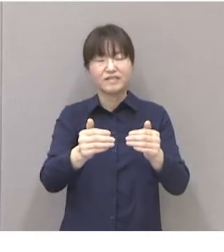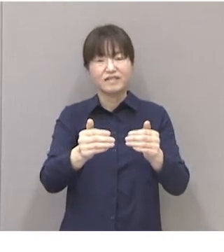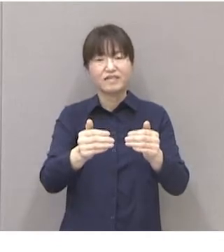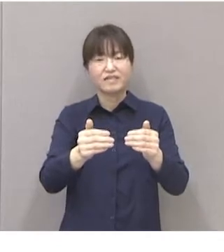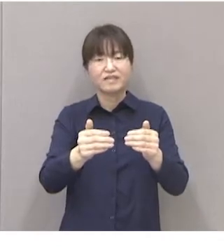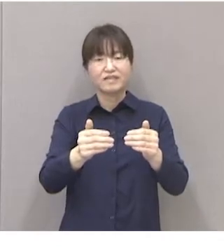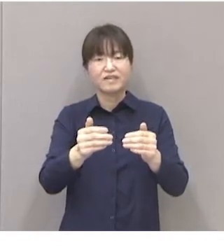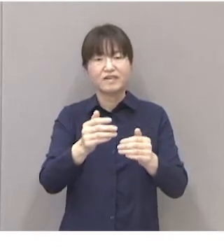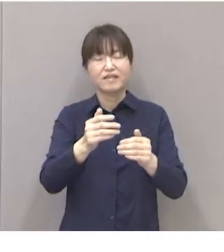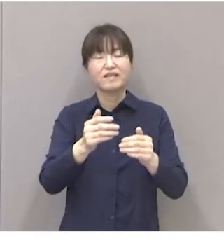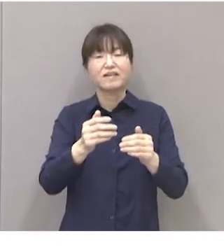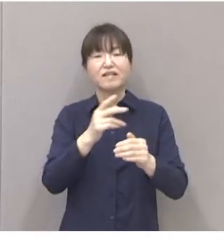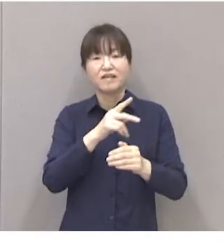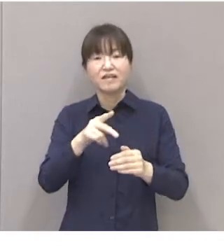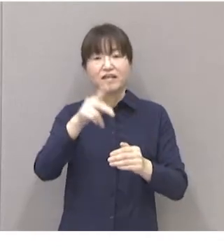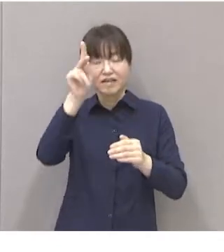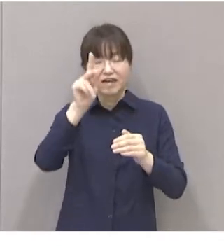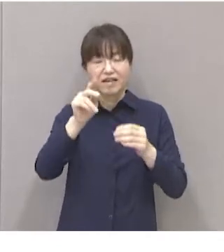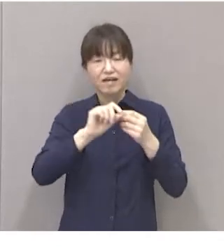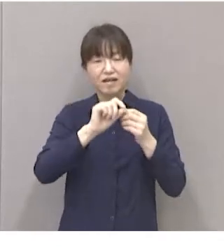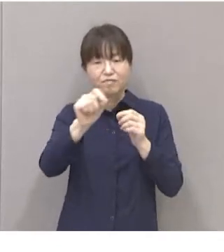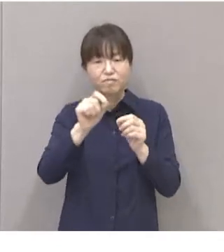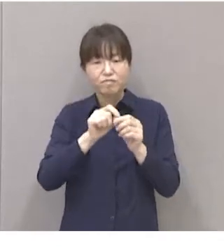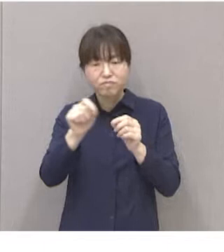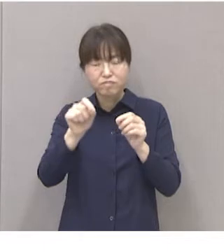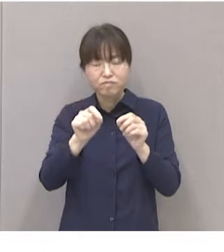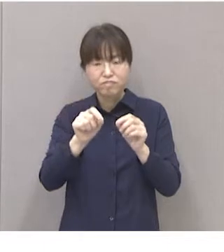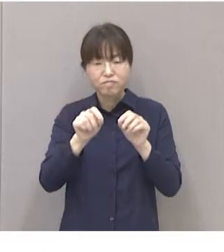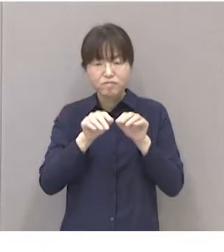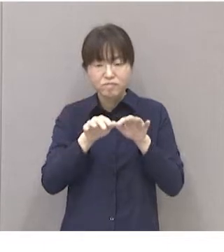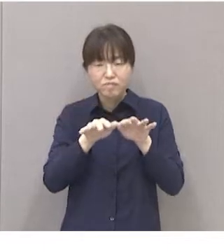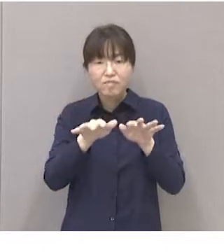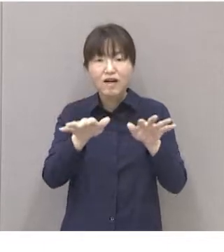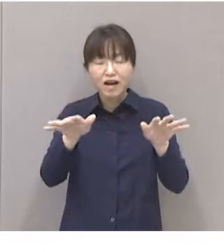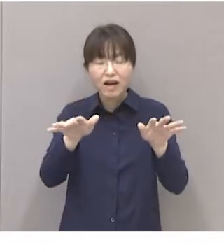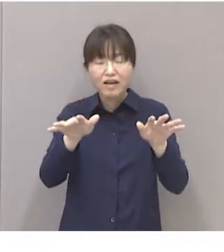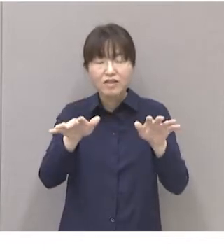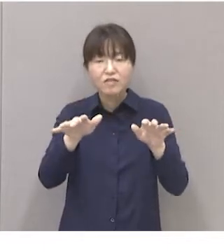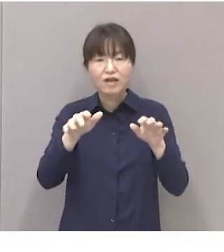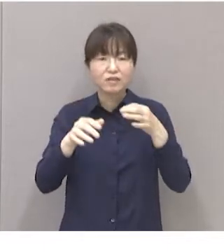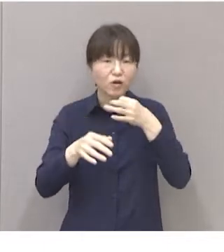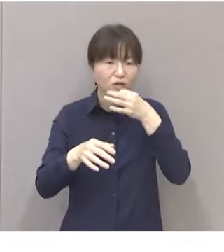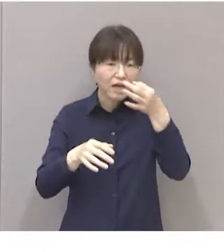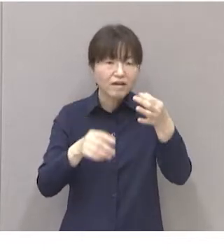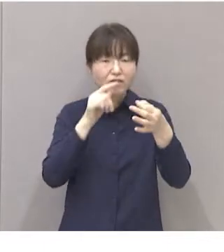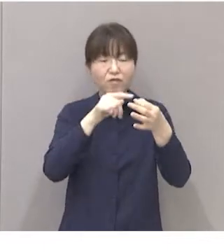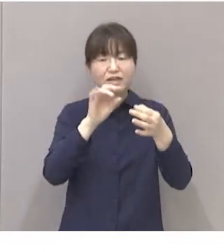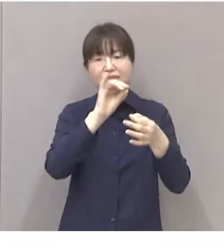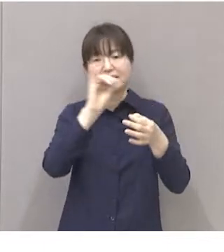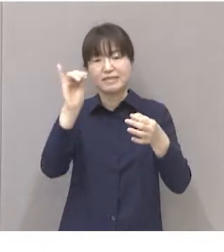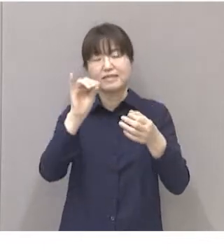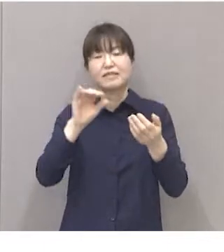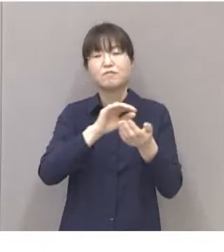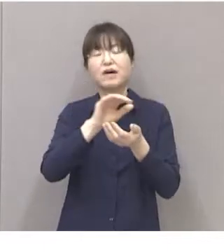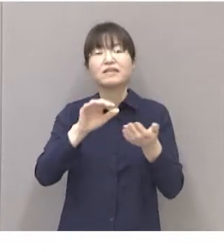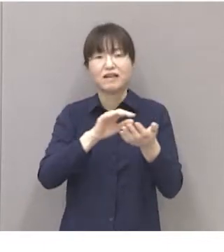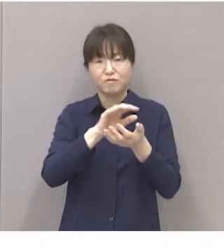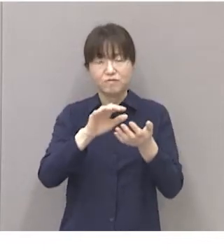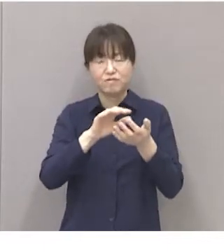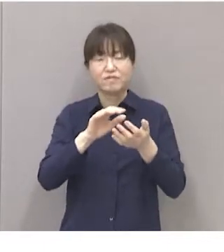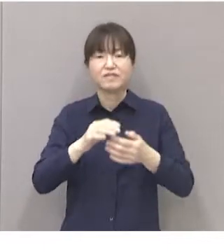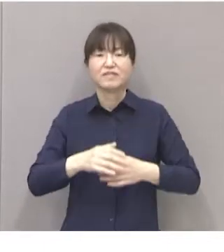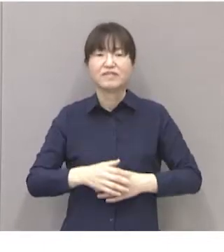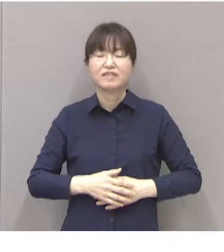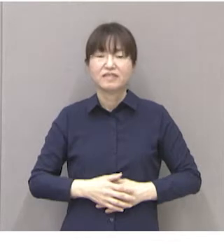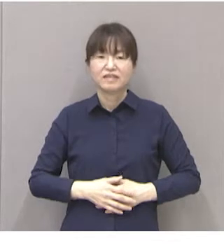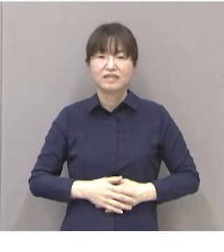浸潤といいまして回りに来広がってくるとあの痰に血が混ざったりすることがありますまあそれとあのう